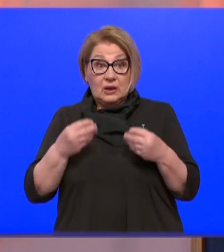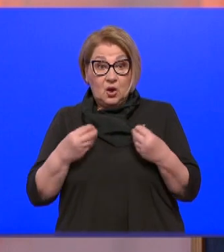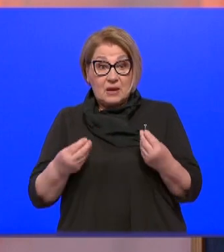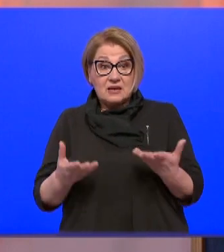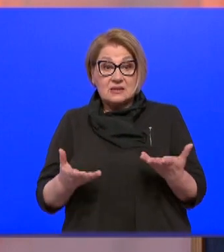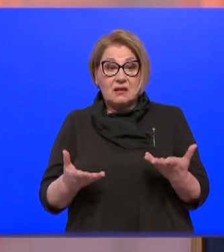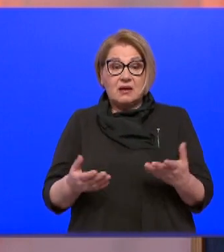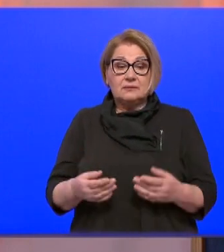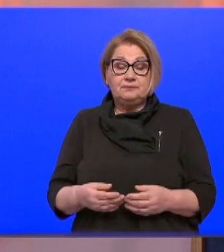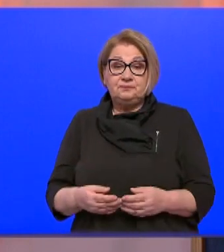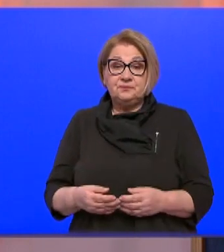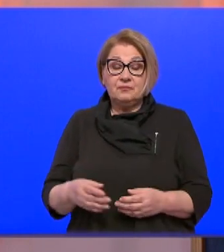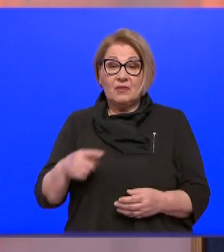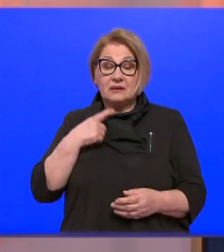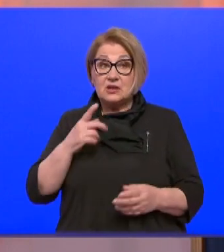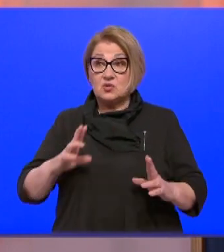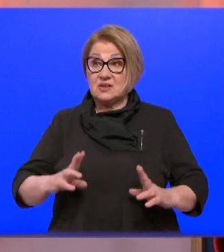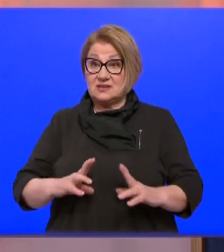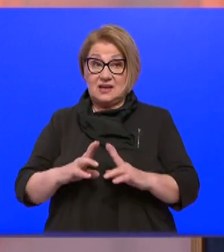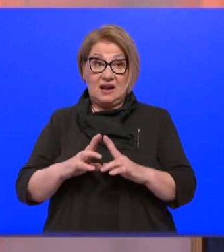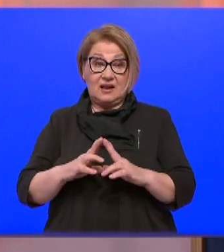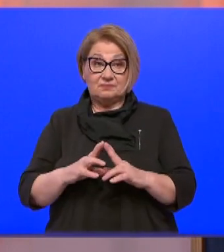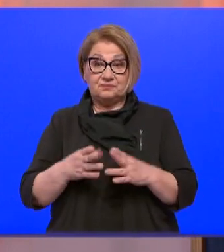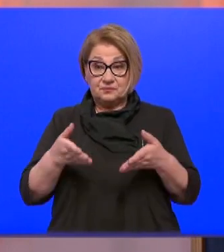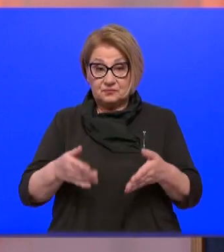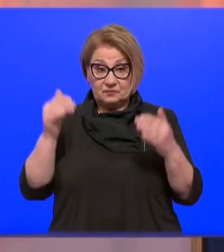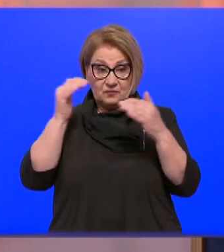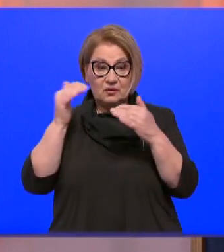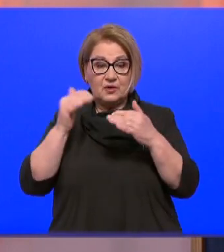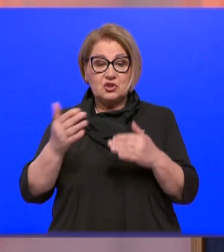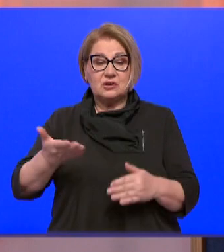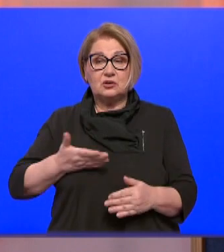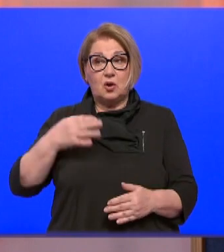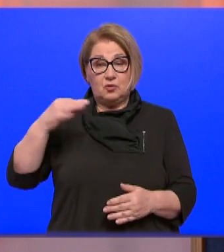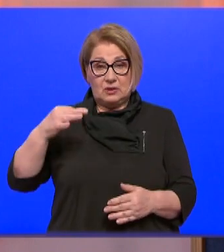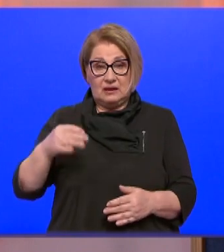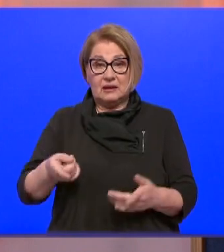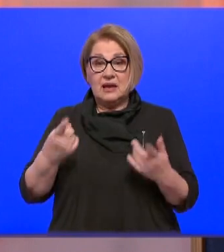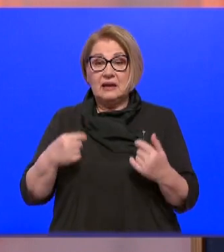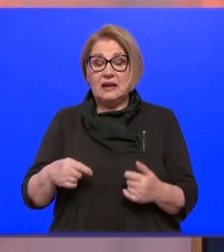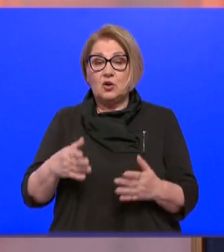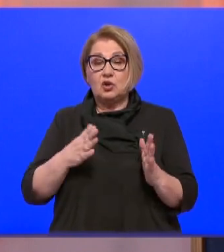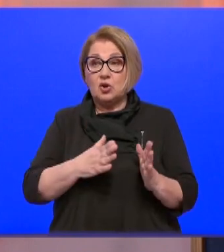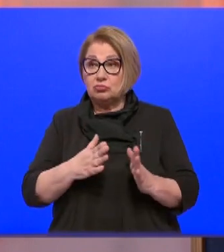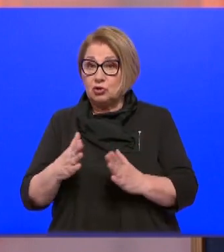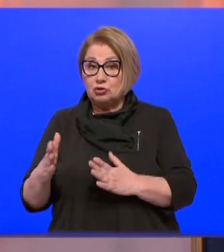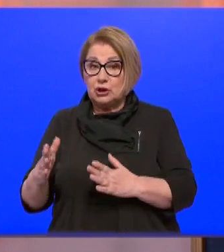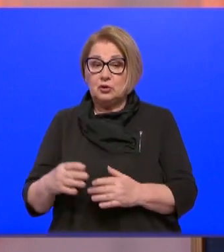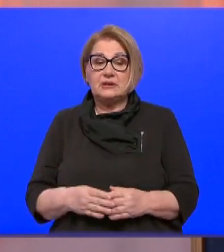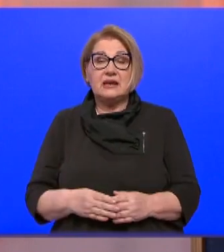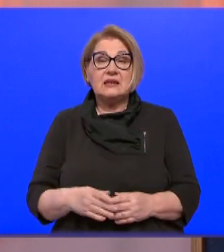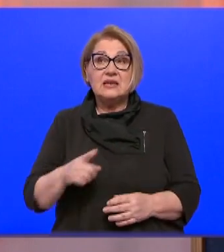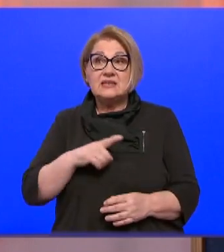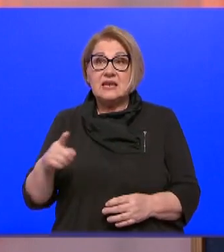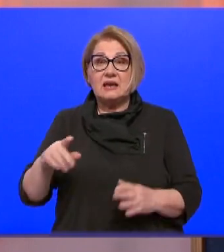da nisu se srele samo tu večer da dobiju nagrade, nego je to zapravo kroz